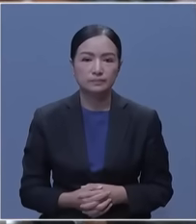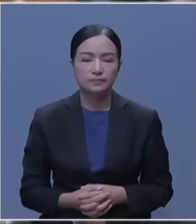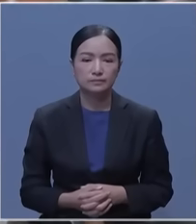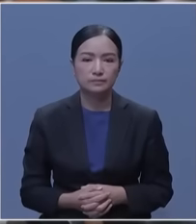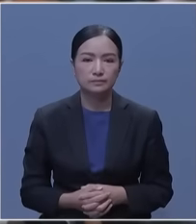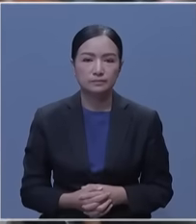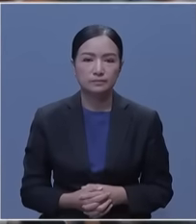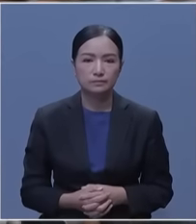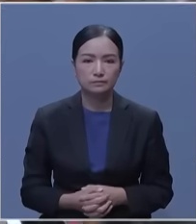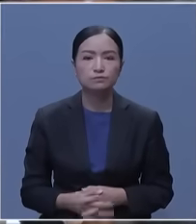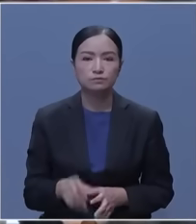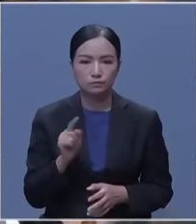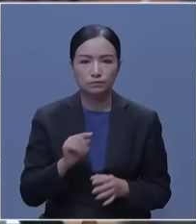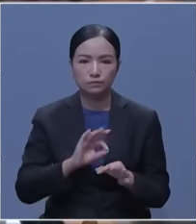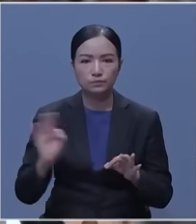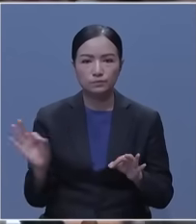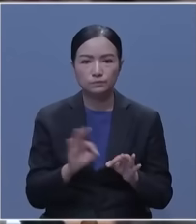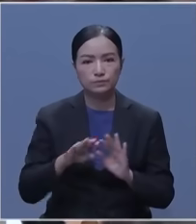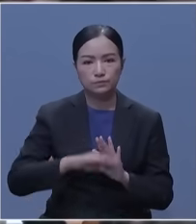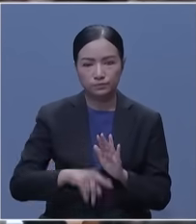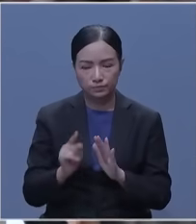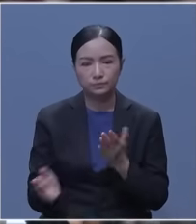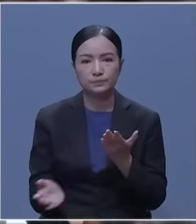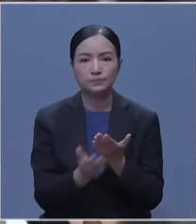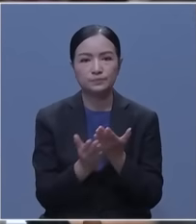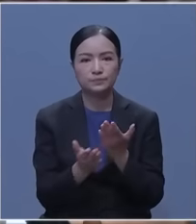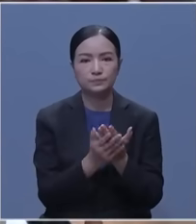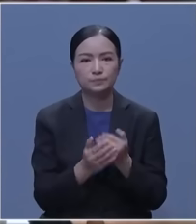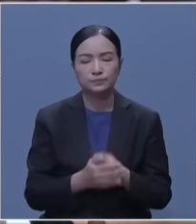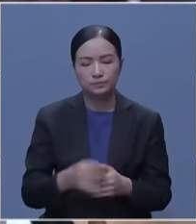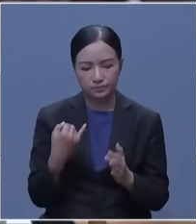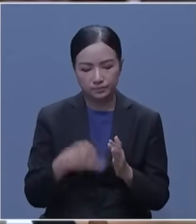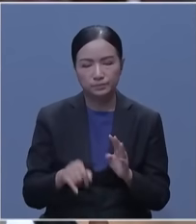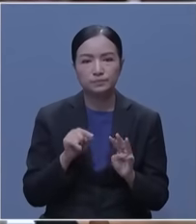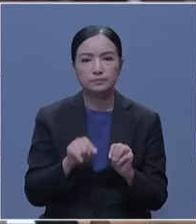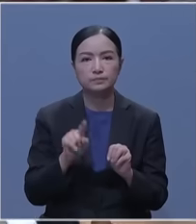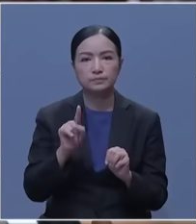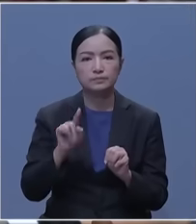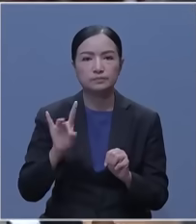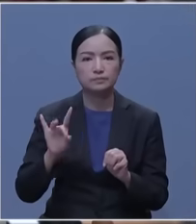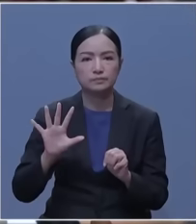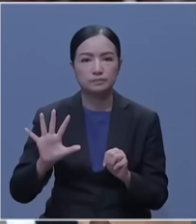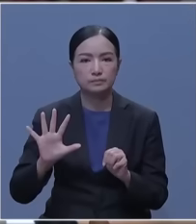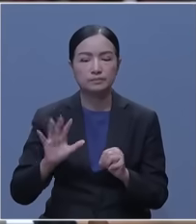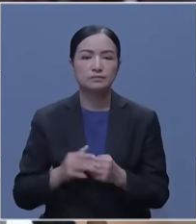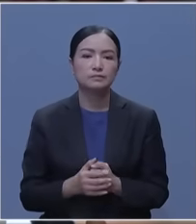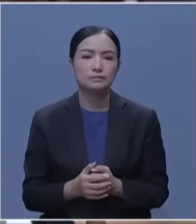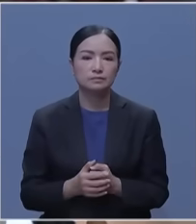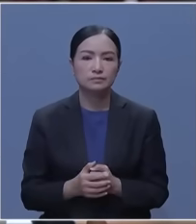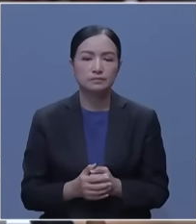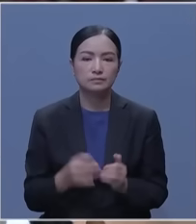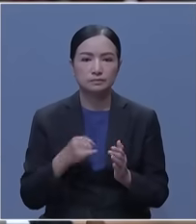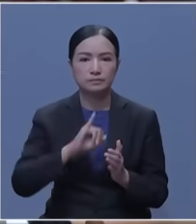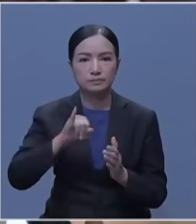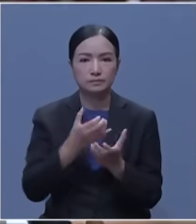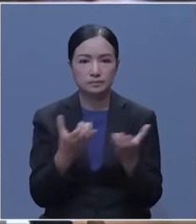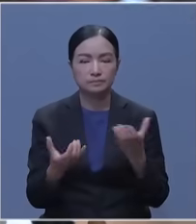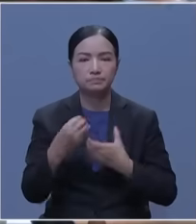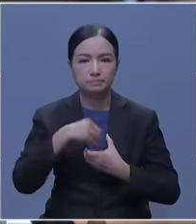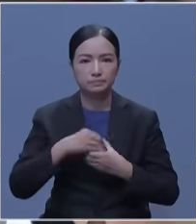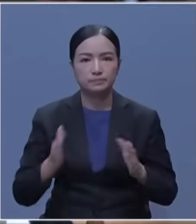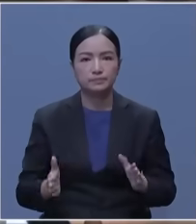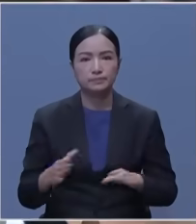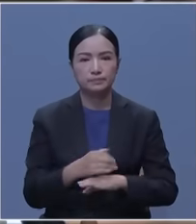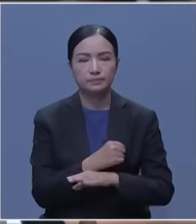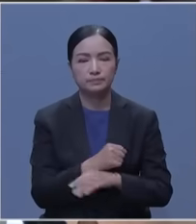จจริงประกอบกันนะครับแต่ว่าผิด185แน่นอนนะครับผิด185ผิดจริยธรรมนะครับ